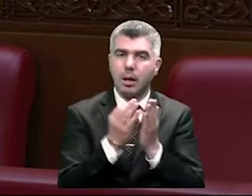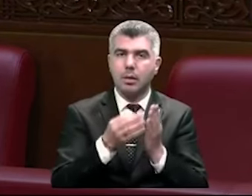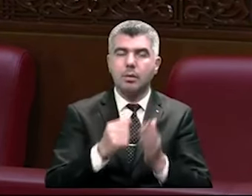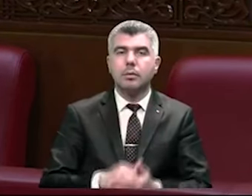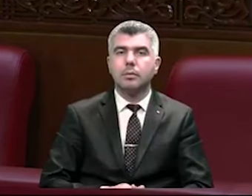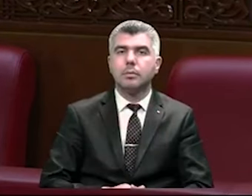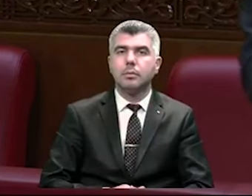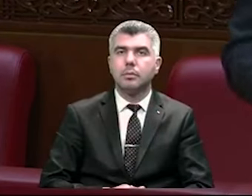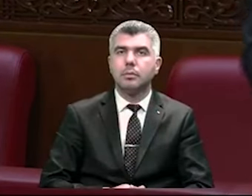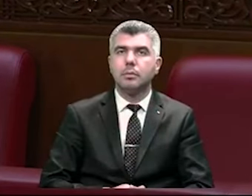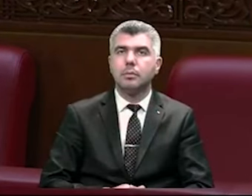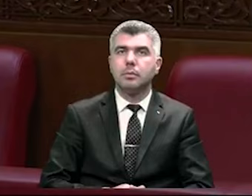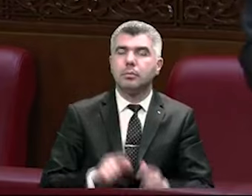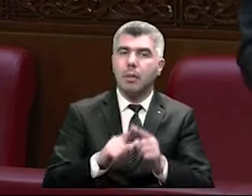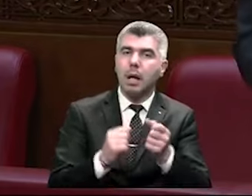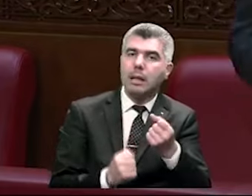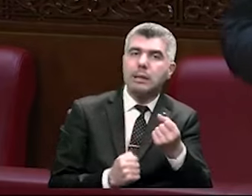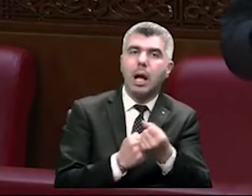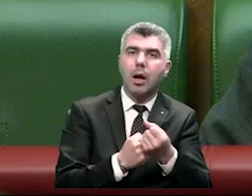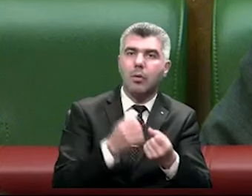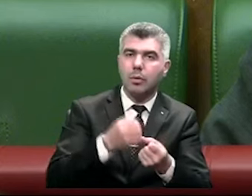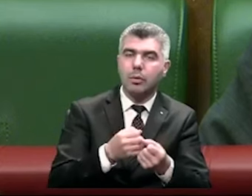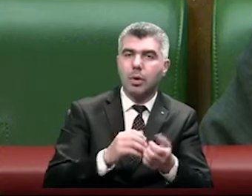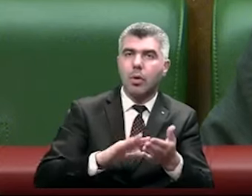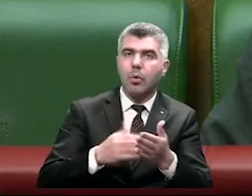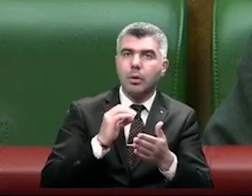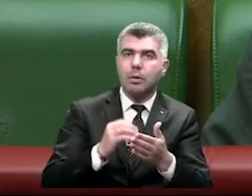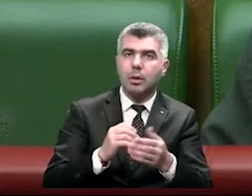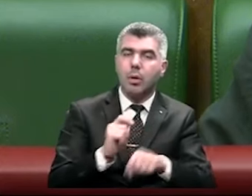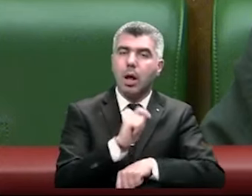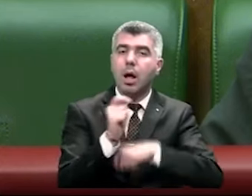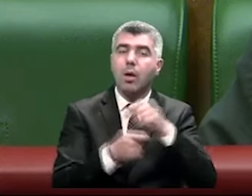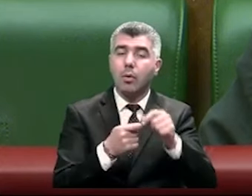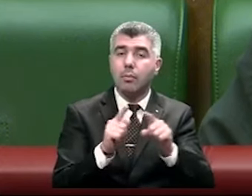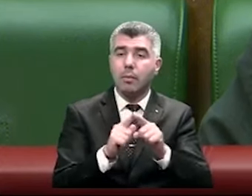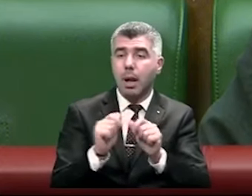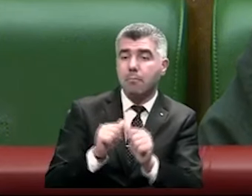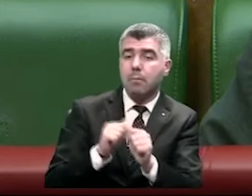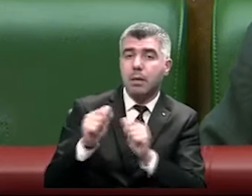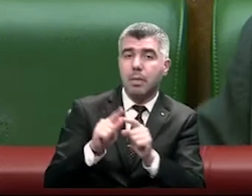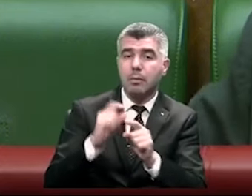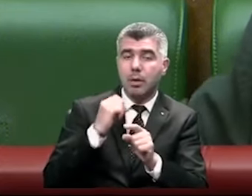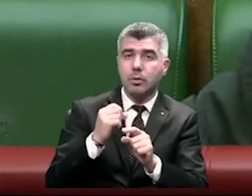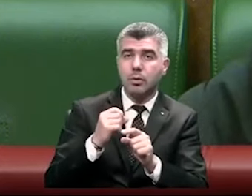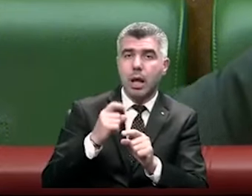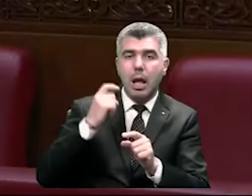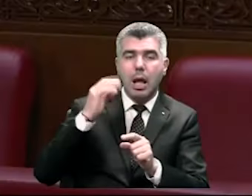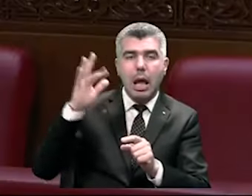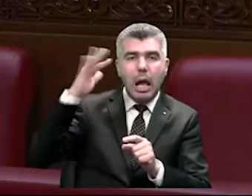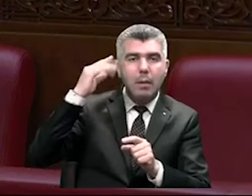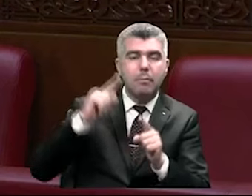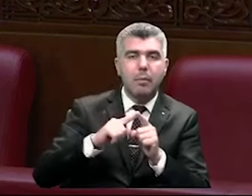يقرا وخنا نعاونو لان جا من وسط الضعيف كان يحلم باش يدخل لكليه الطب ودخل